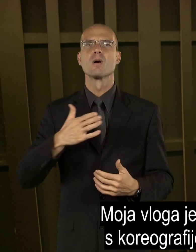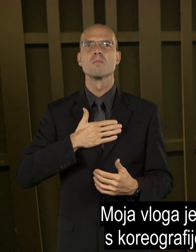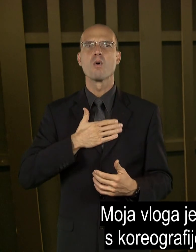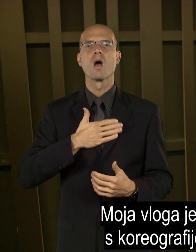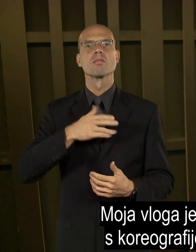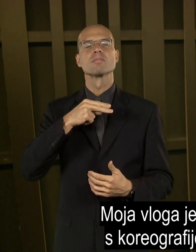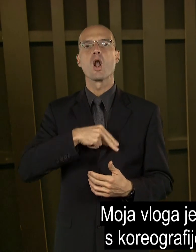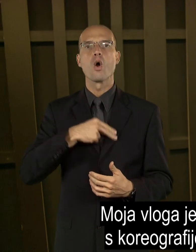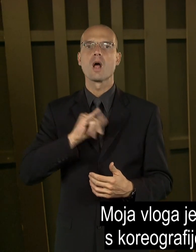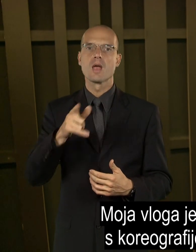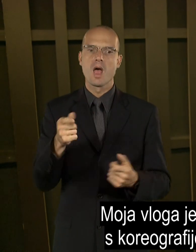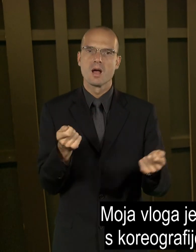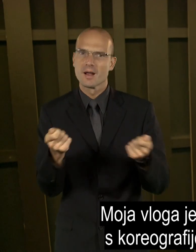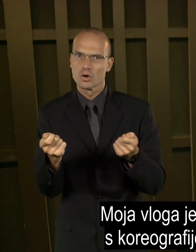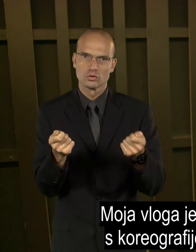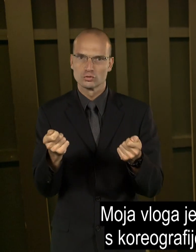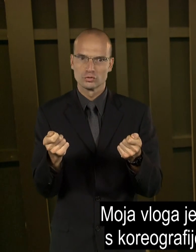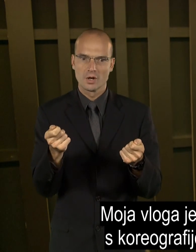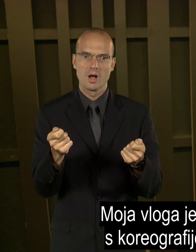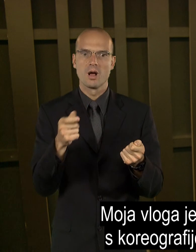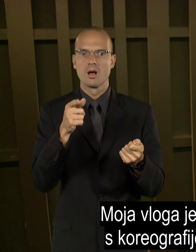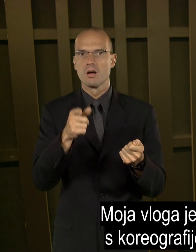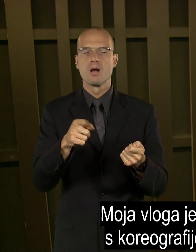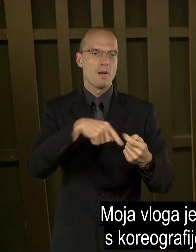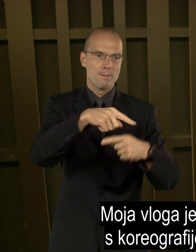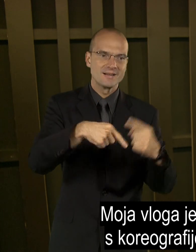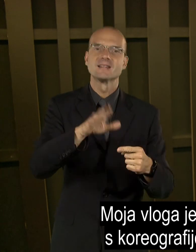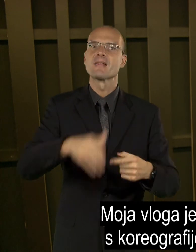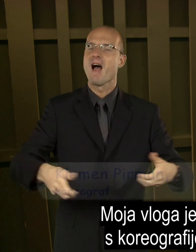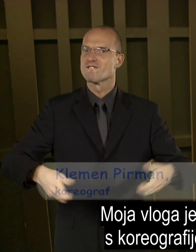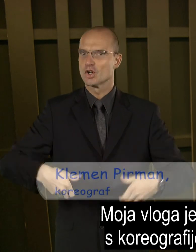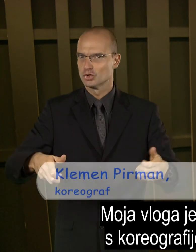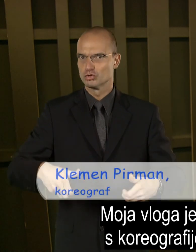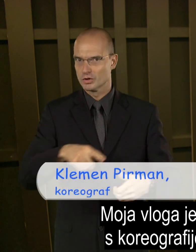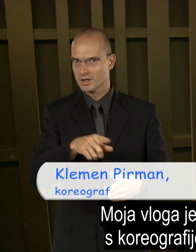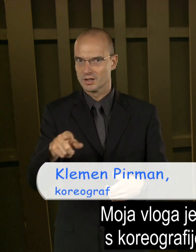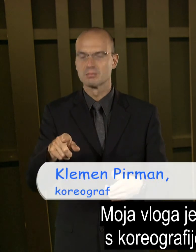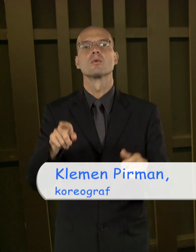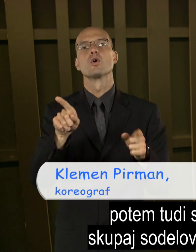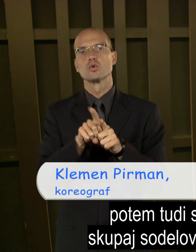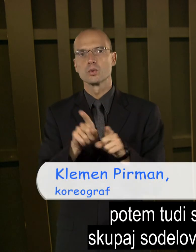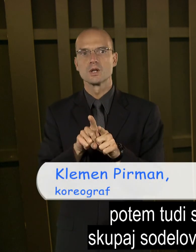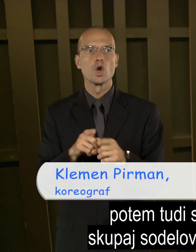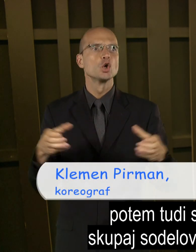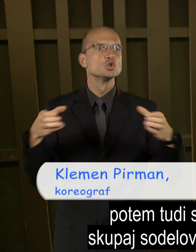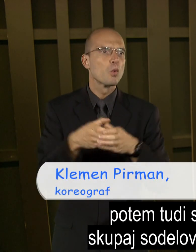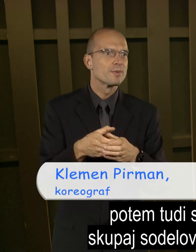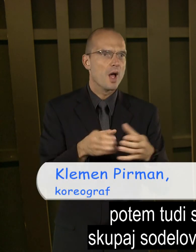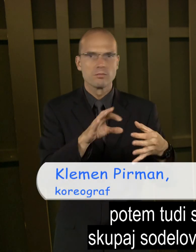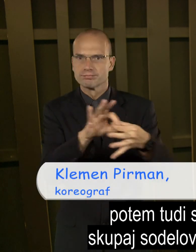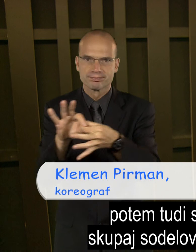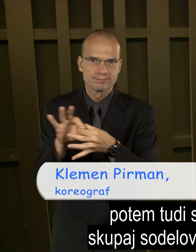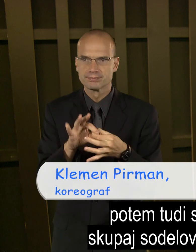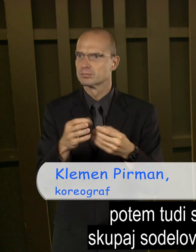Moja vloga je bila koreografska in sicer pač z koreografije plesalcev na vozičkih in tudi potem v bistvu skupne